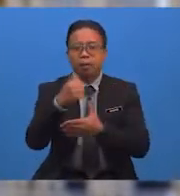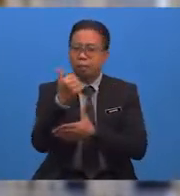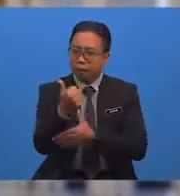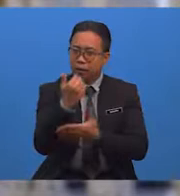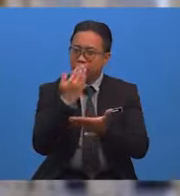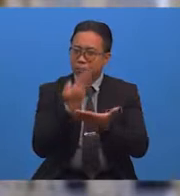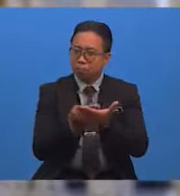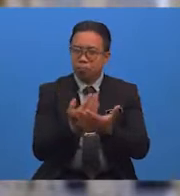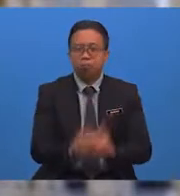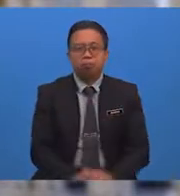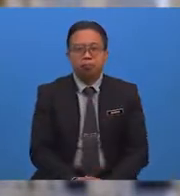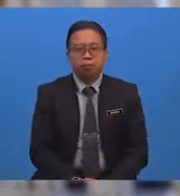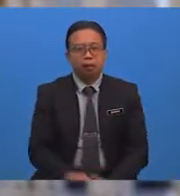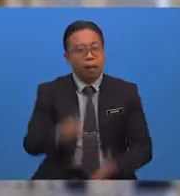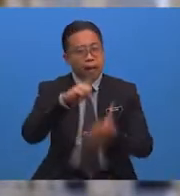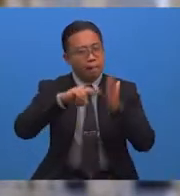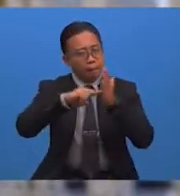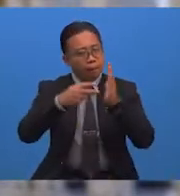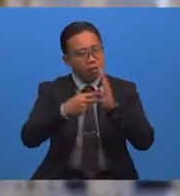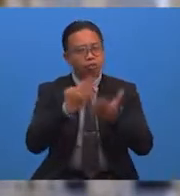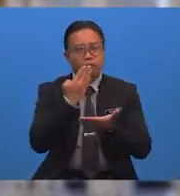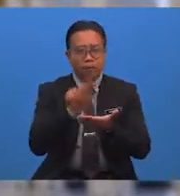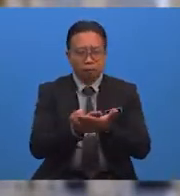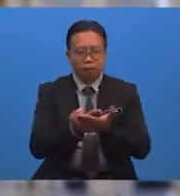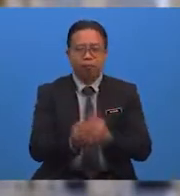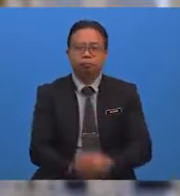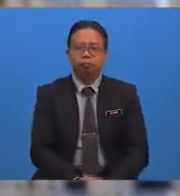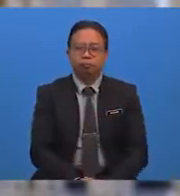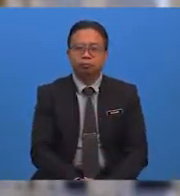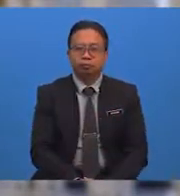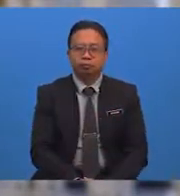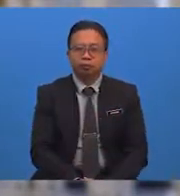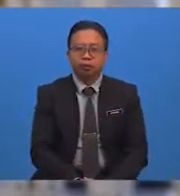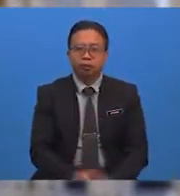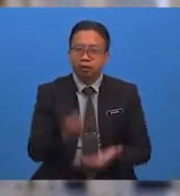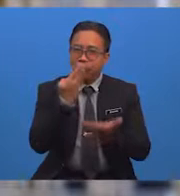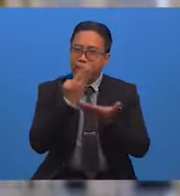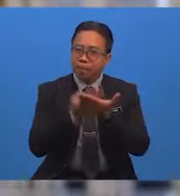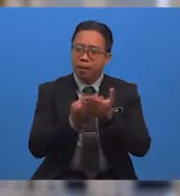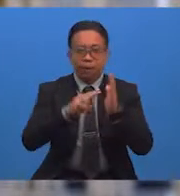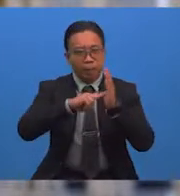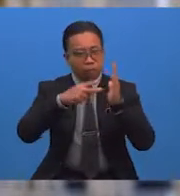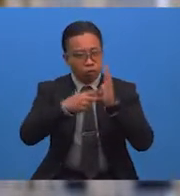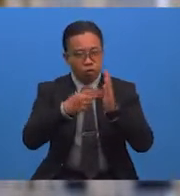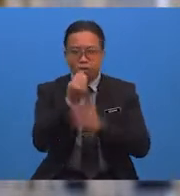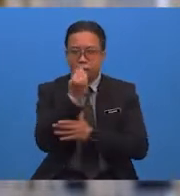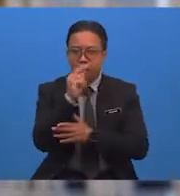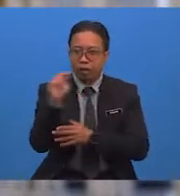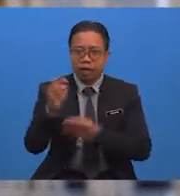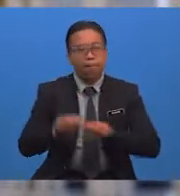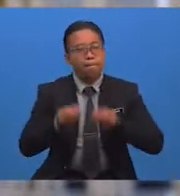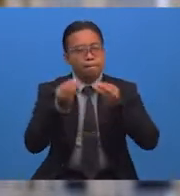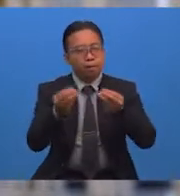baik. Apakah maksud baik di sini ya murid-murid? Baik bermaksud makanan yang